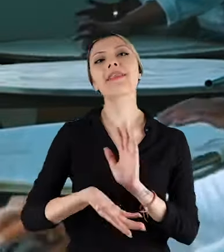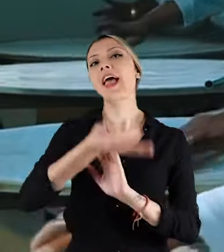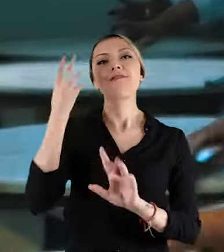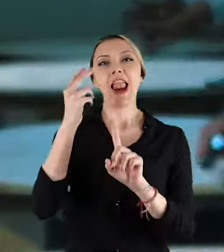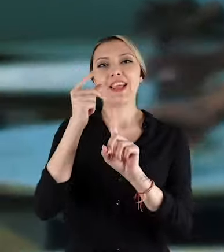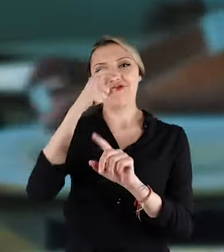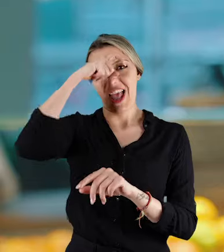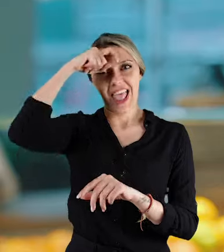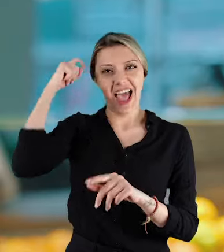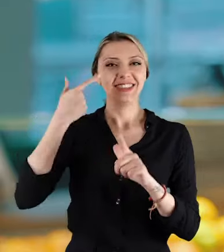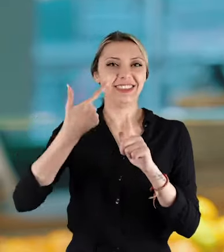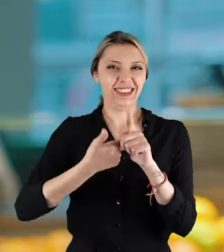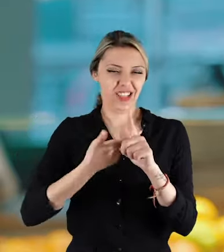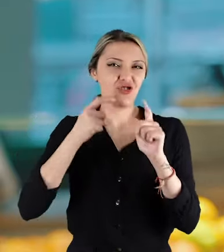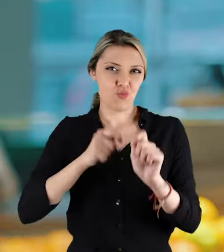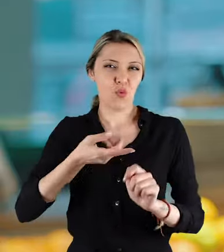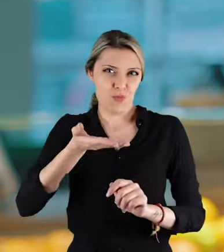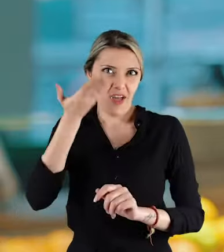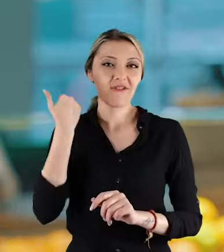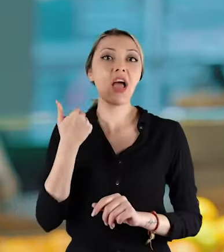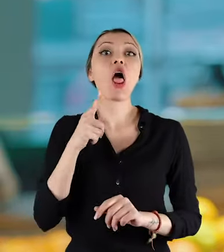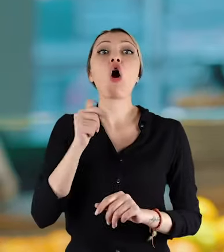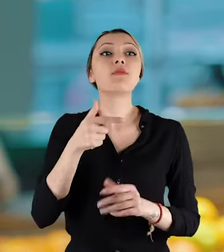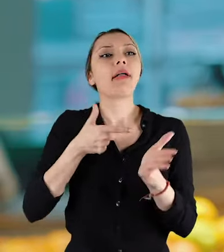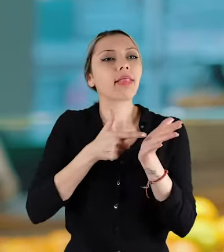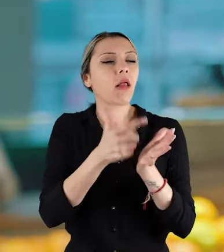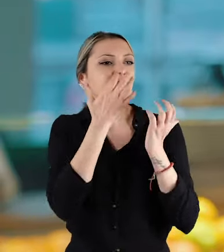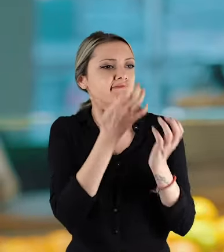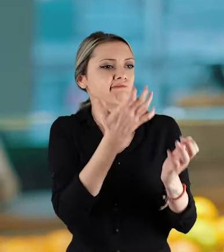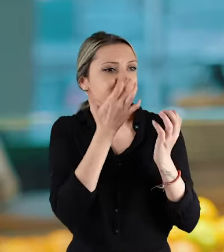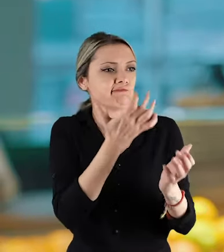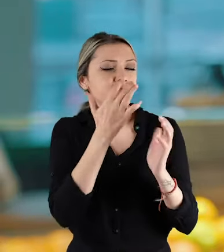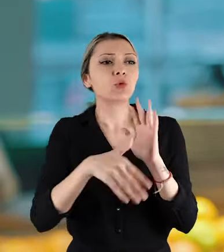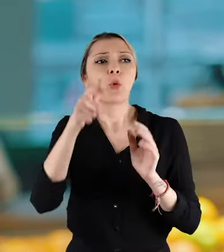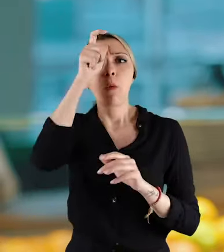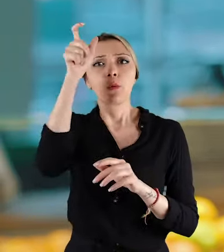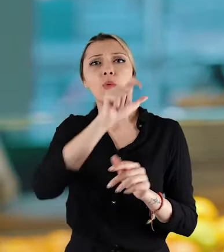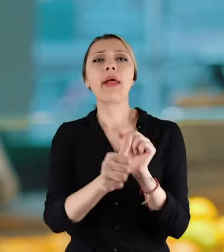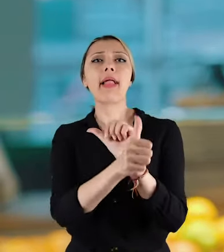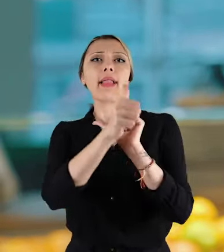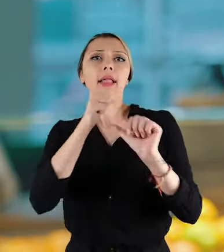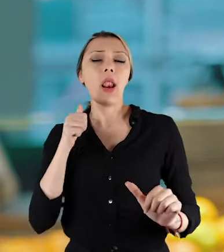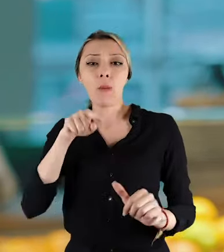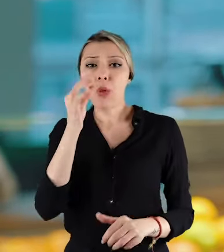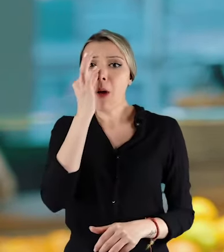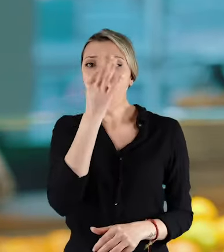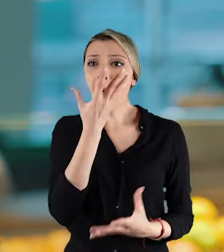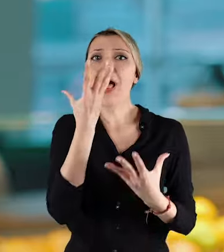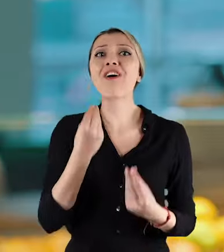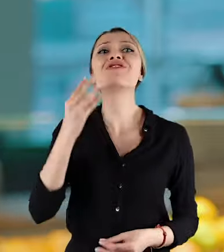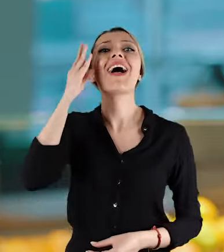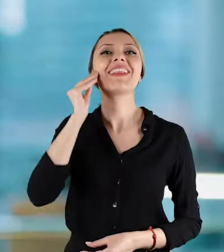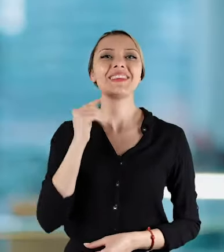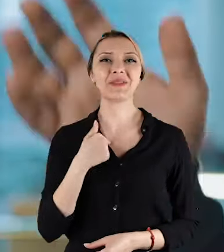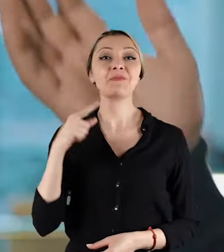İsviçre'de yaz stajımı yapıyordum, kadınların elinden kurulmadan önce. Orada tarımla ilgilendim uzunca bir süre ve Türkiye'ye döndüğümde burada çok daha kolay yapılabileceğini